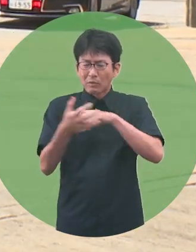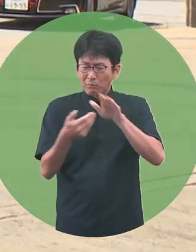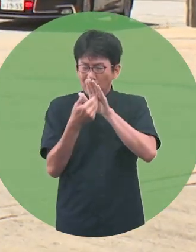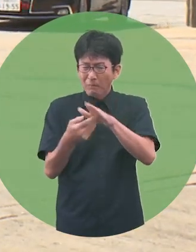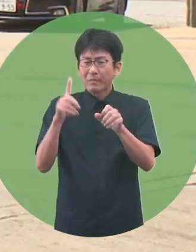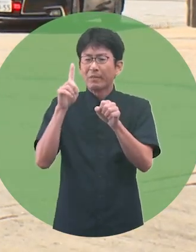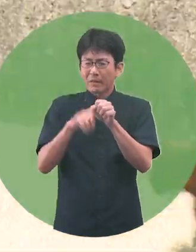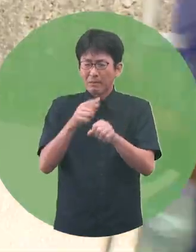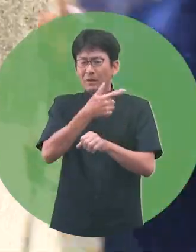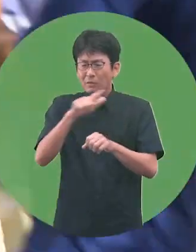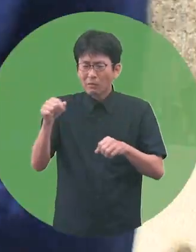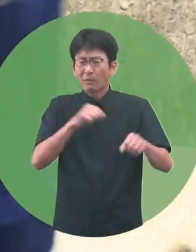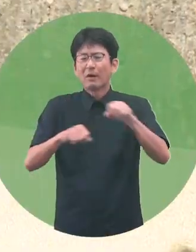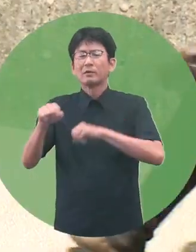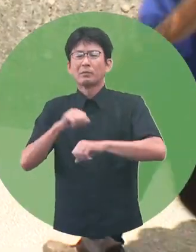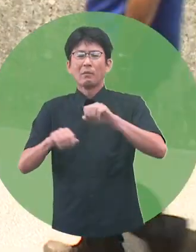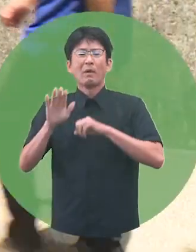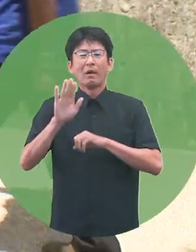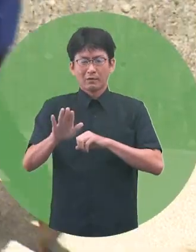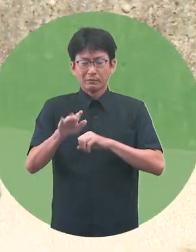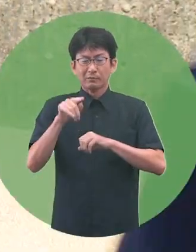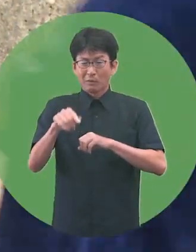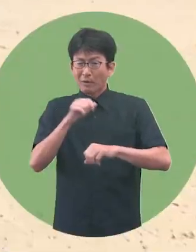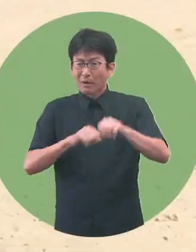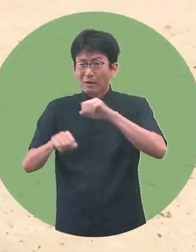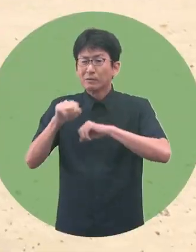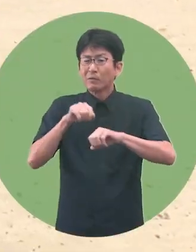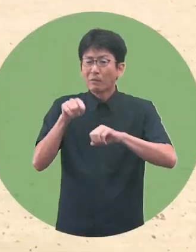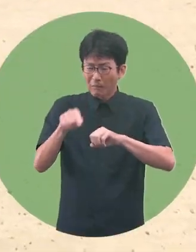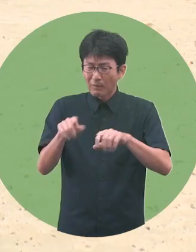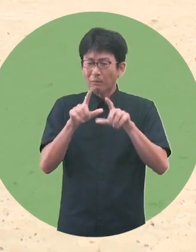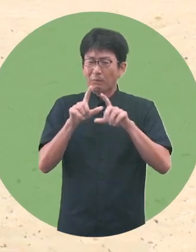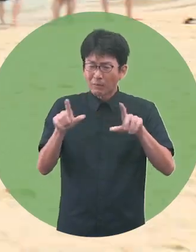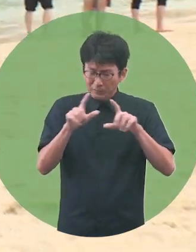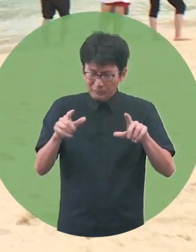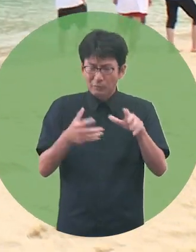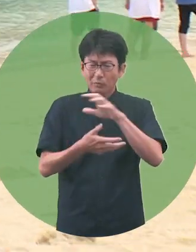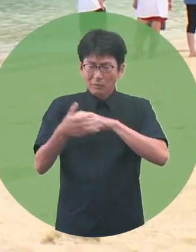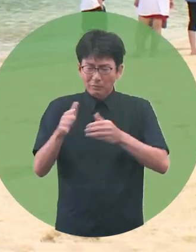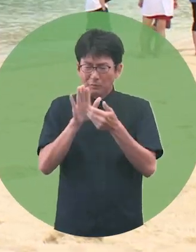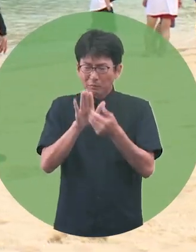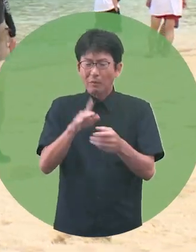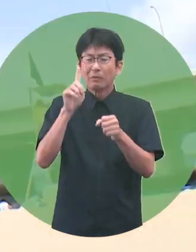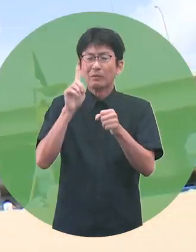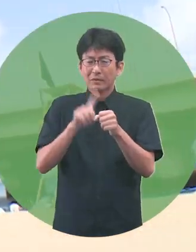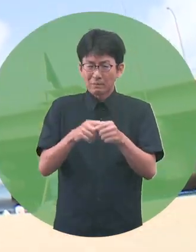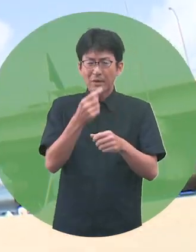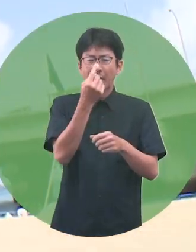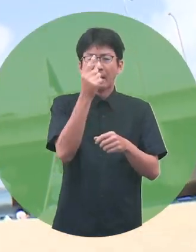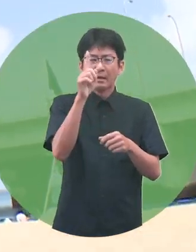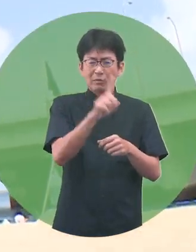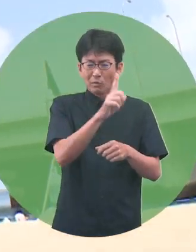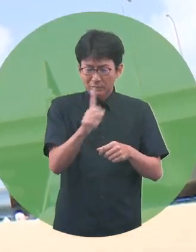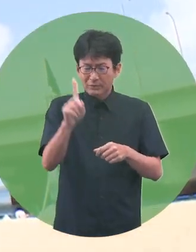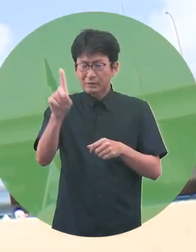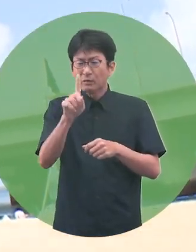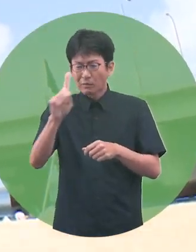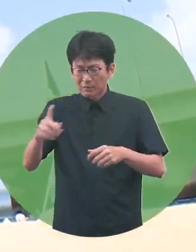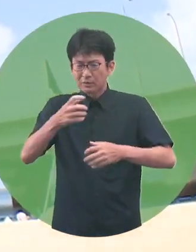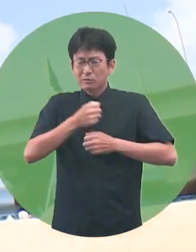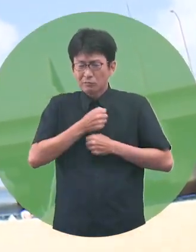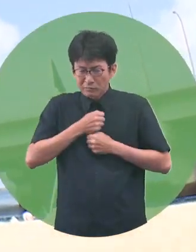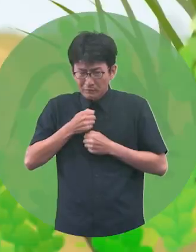。 こうした活動はもちろん、事故を防ぐには一人一人の心がけが大切よ